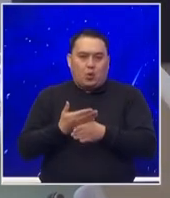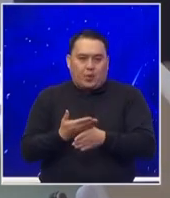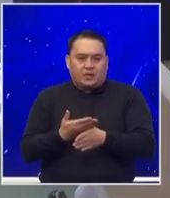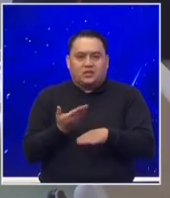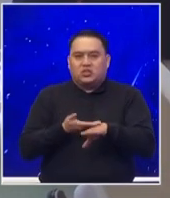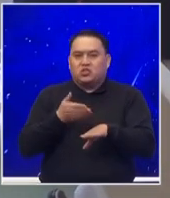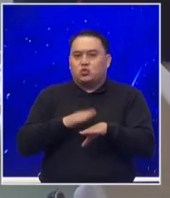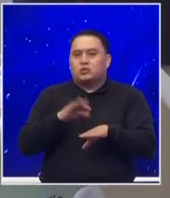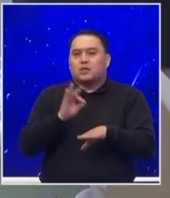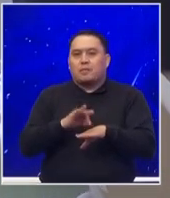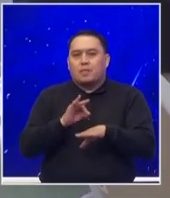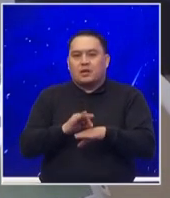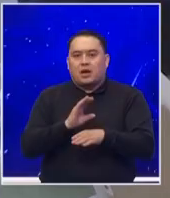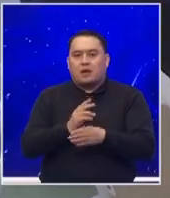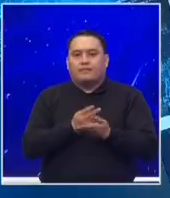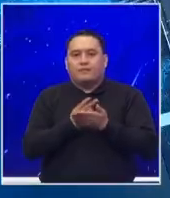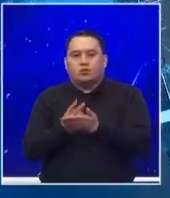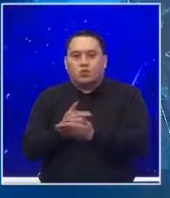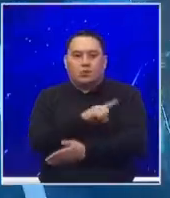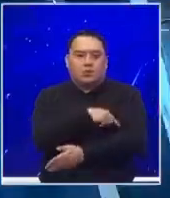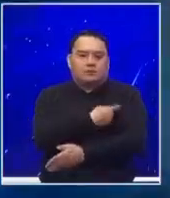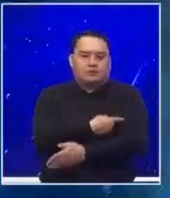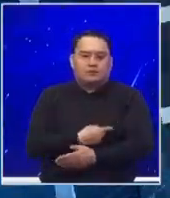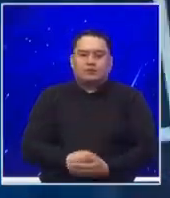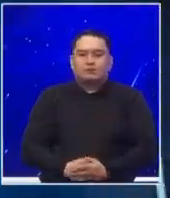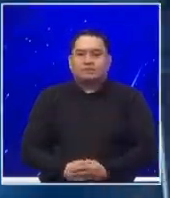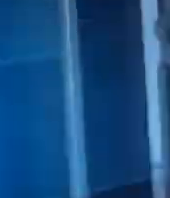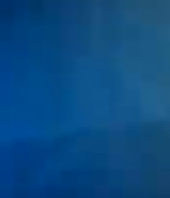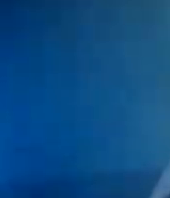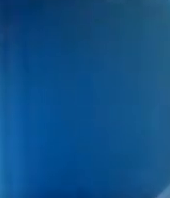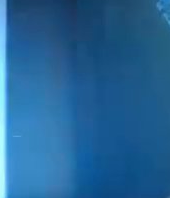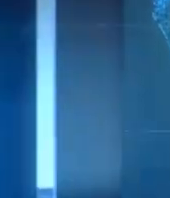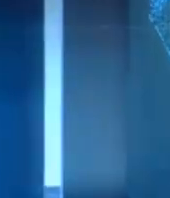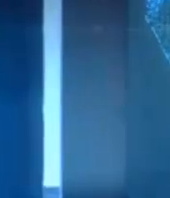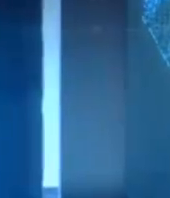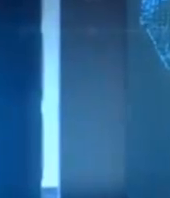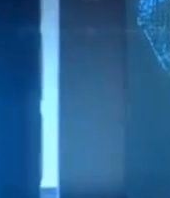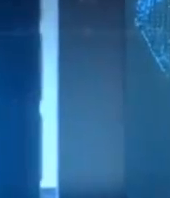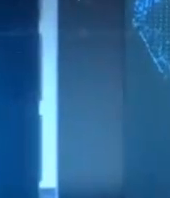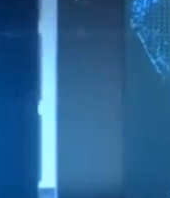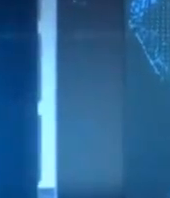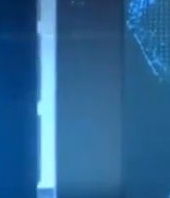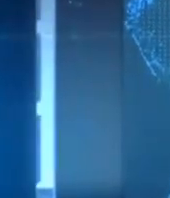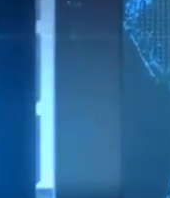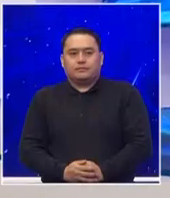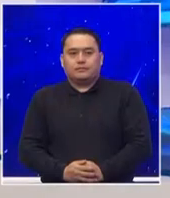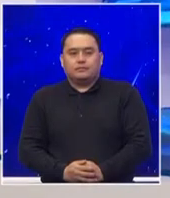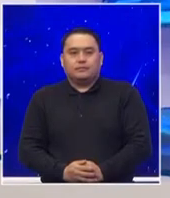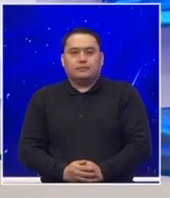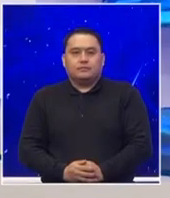жағдайдағы жеткіншектер ауруханаға жатқызылады. Елдана Серікбайқызы, Нұржан Мұхан, Жетісу телеарнасы, Талдықорған.